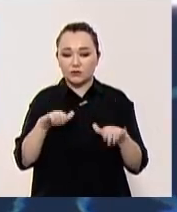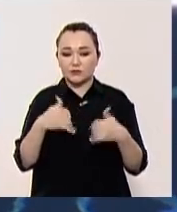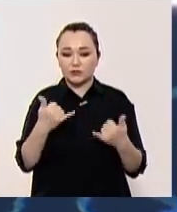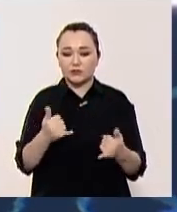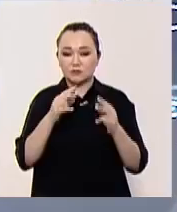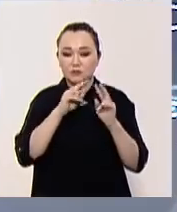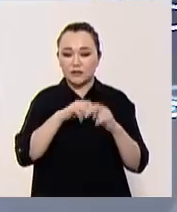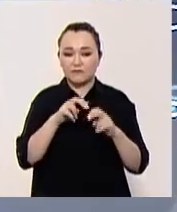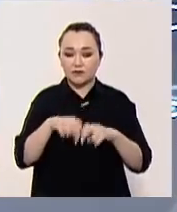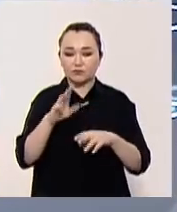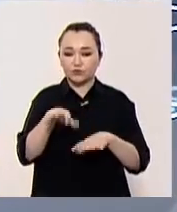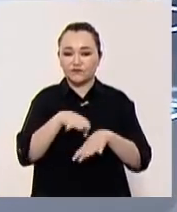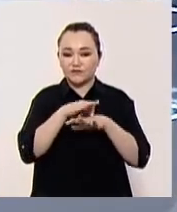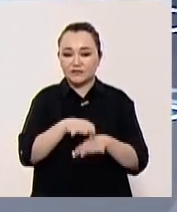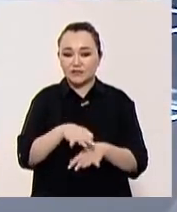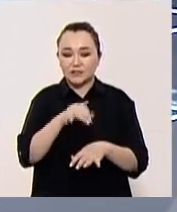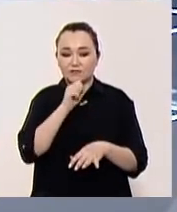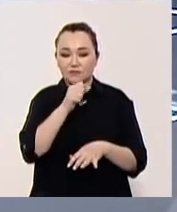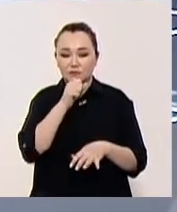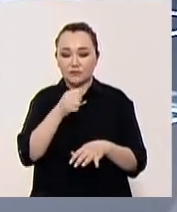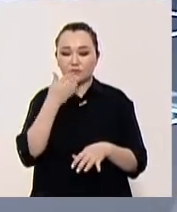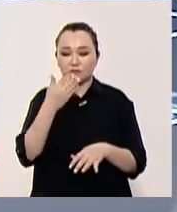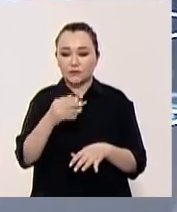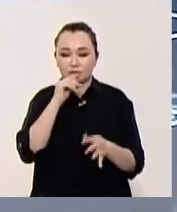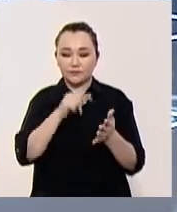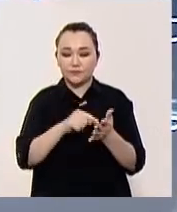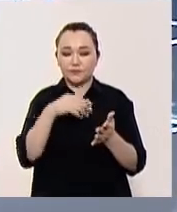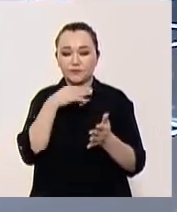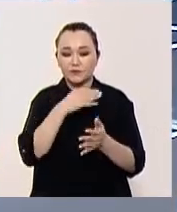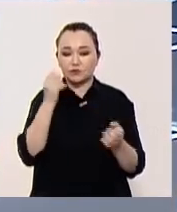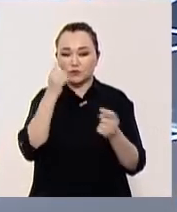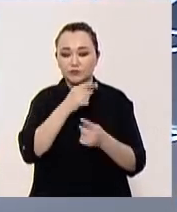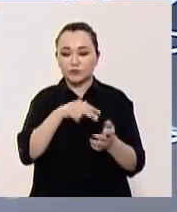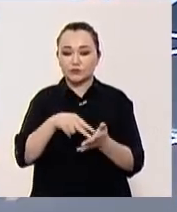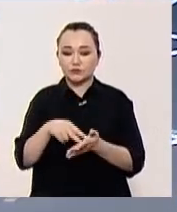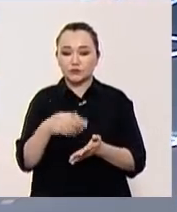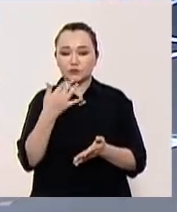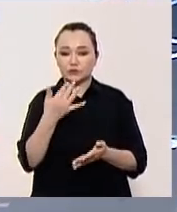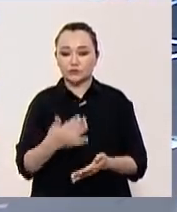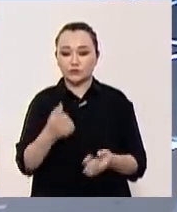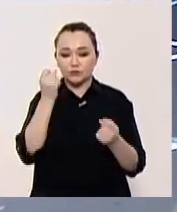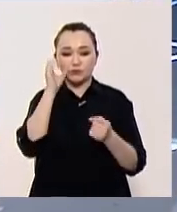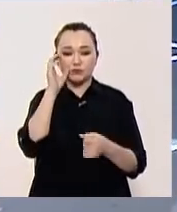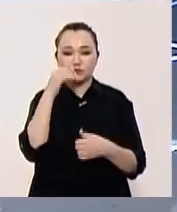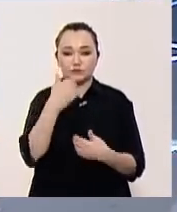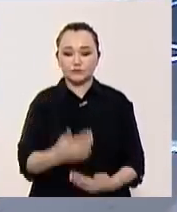тексеру жүргізбек. Информ бюро тілшілері құс етінің бағасын білген еді, өздерін тыңдасақ.